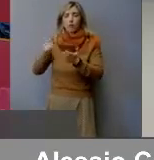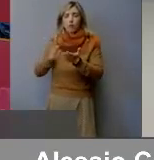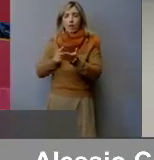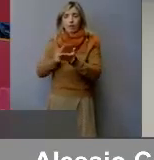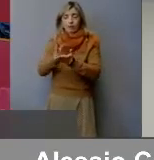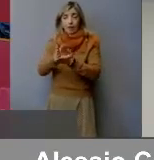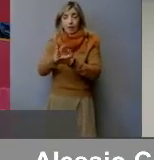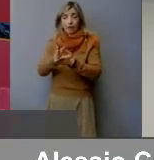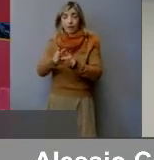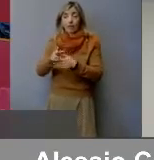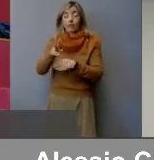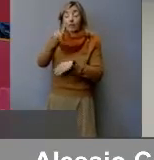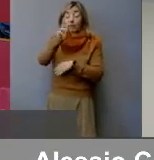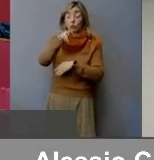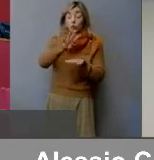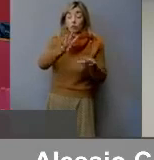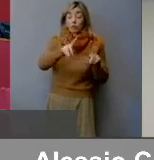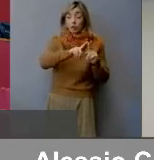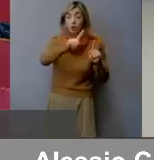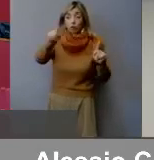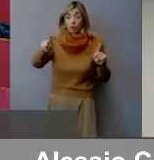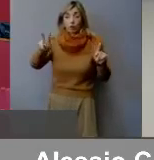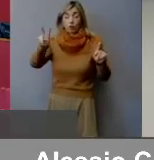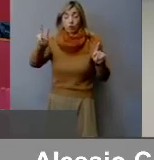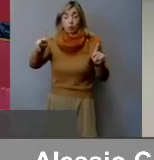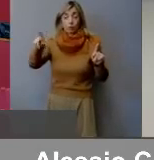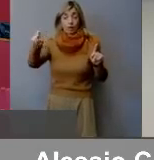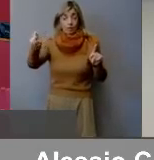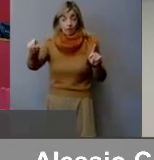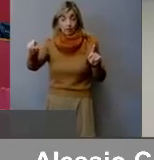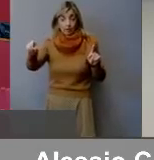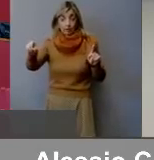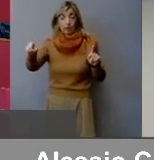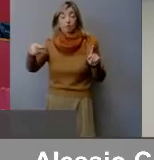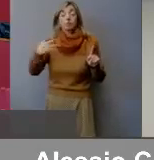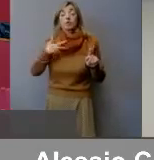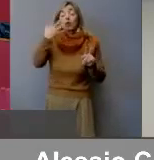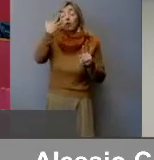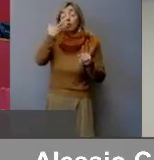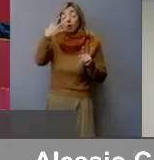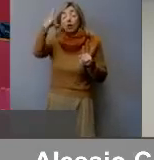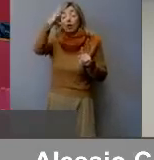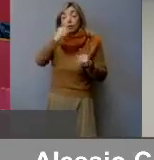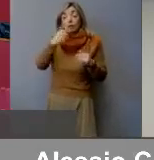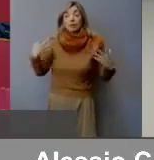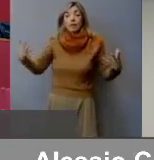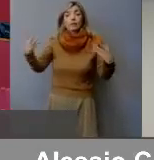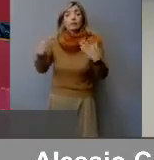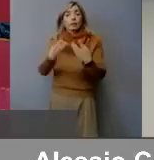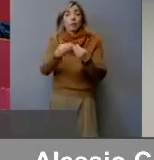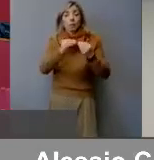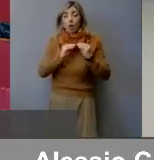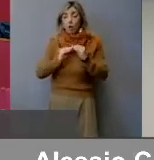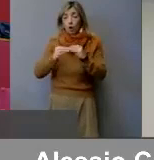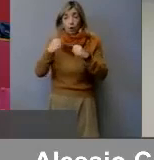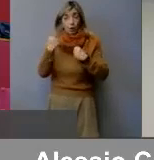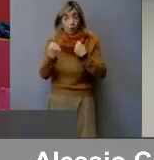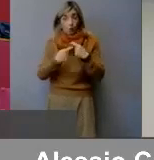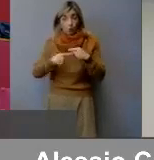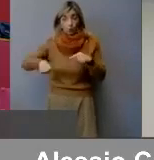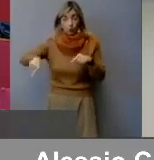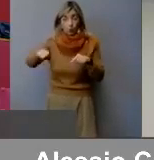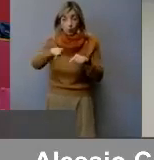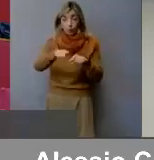2020 insieme capire come agire io vorrei fare delle proposte molto velocemente sono dati